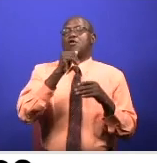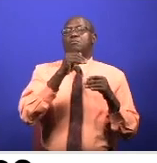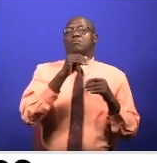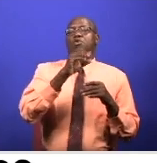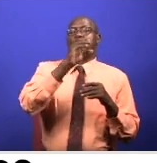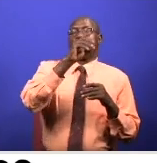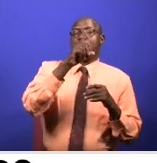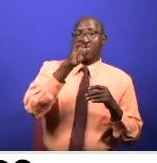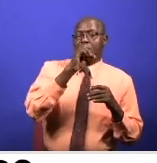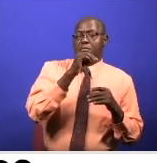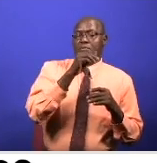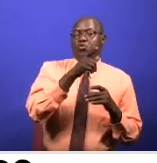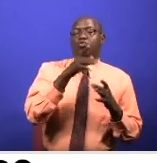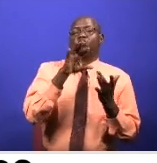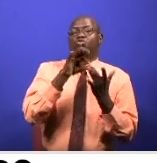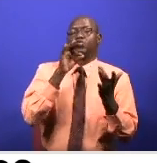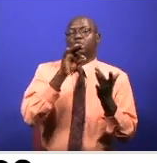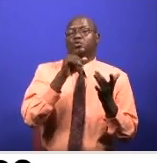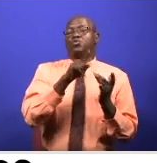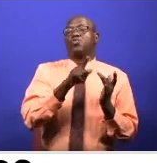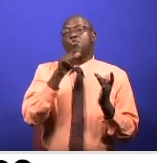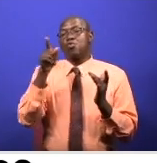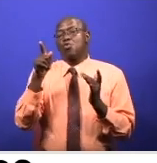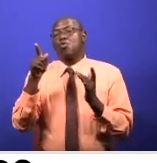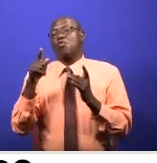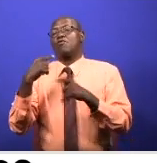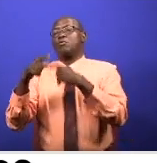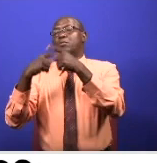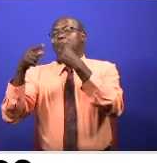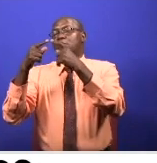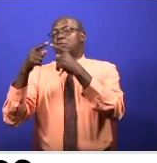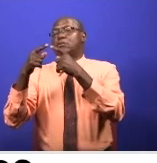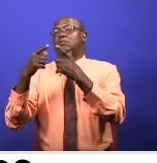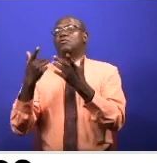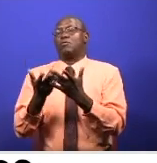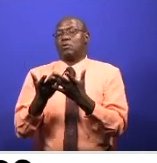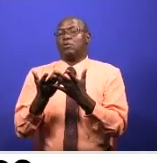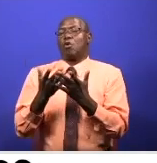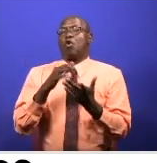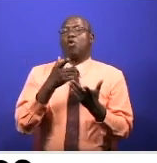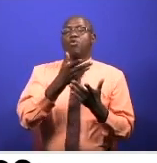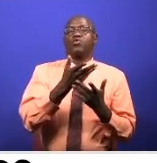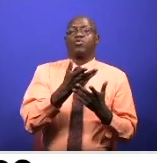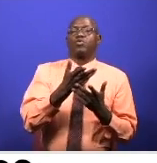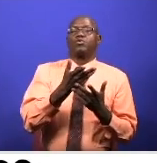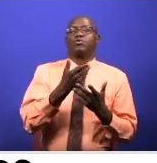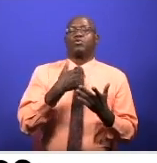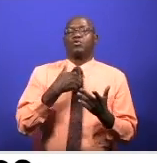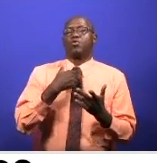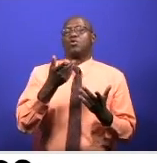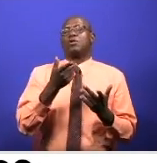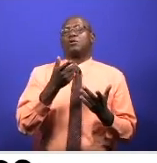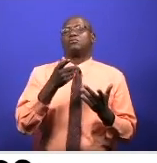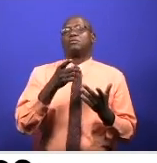Monday utaenda kwa Dindi Nyoro uhakikishe maendeleo imewekwa kwenye budget, ama utaenda kulinga mawe na kuimba tibim na tialala